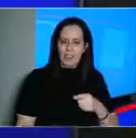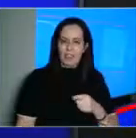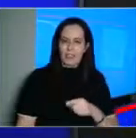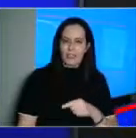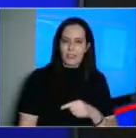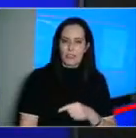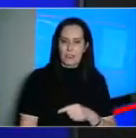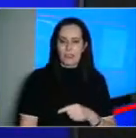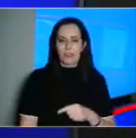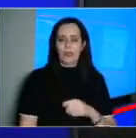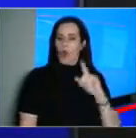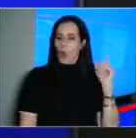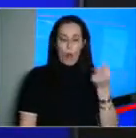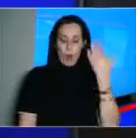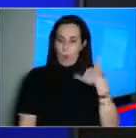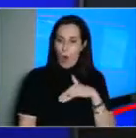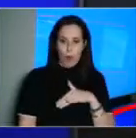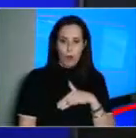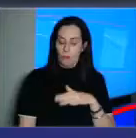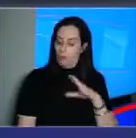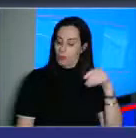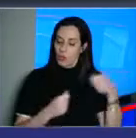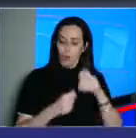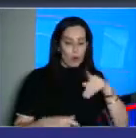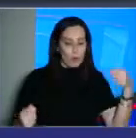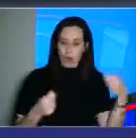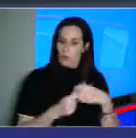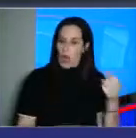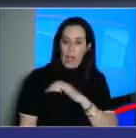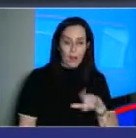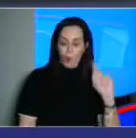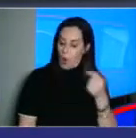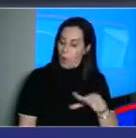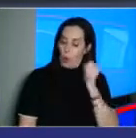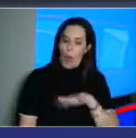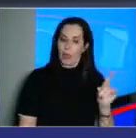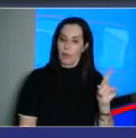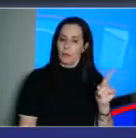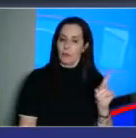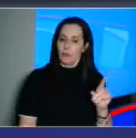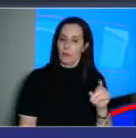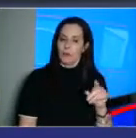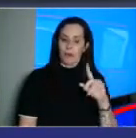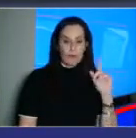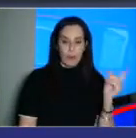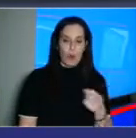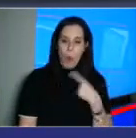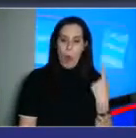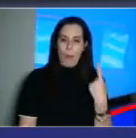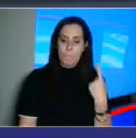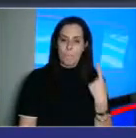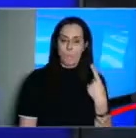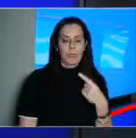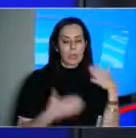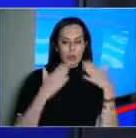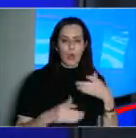הכללים, פה שאנחנו... כולם היו בידם במועל, כולם באו לקחת ילדים. נכון, ותשמע, וכולם